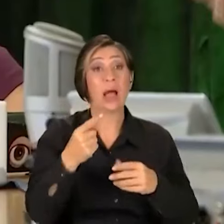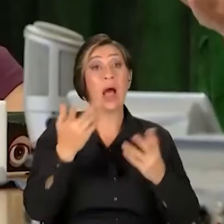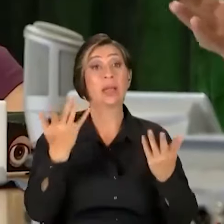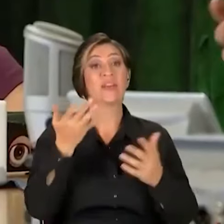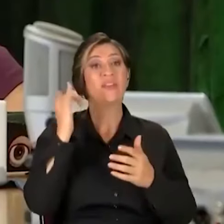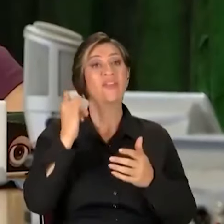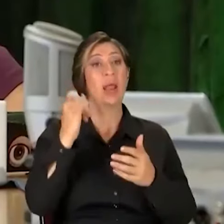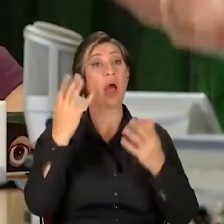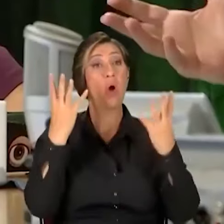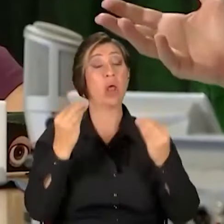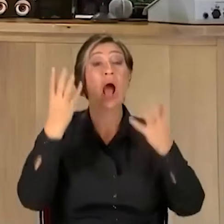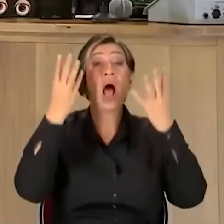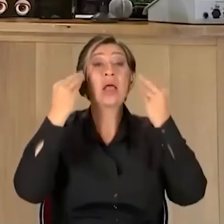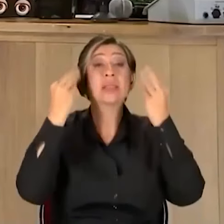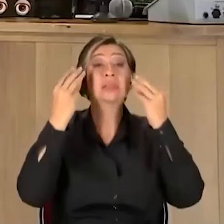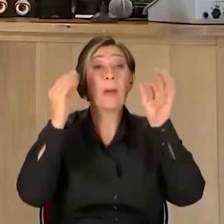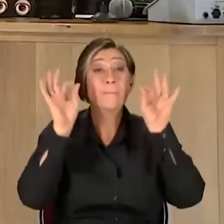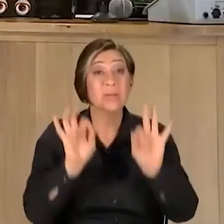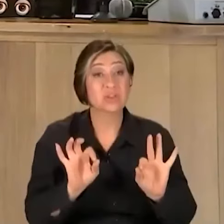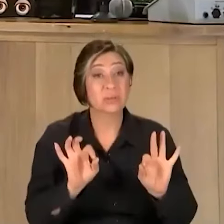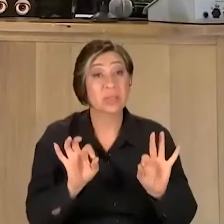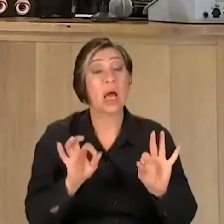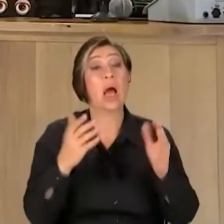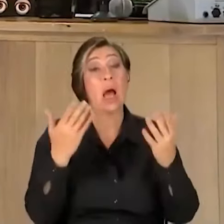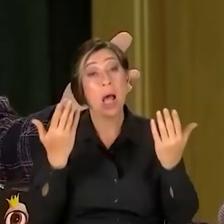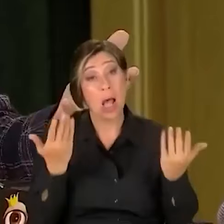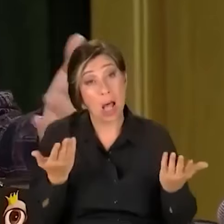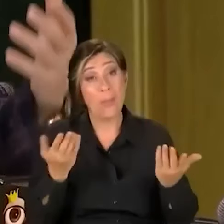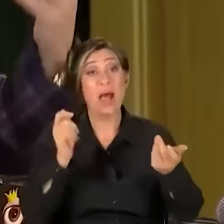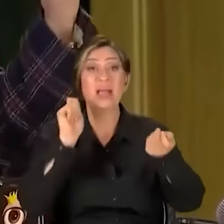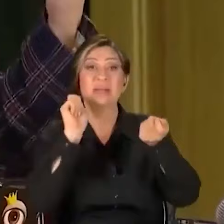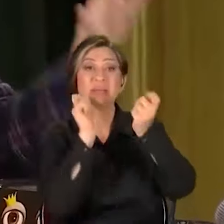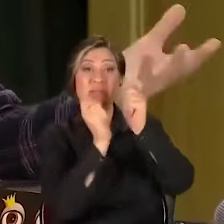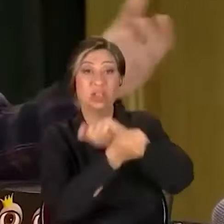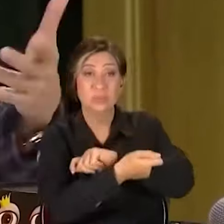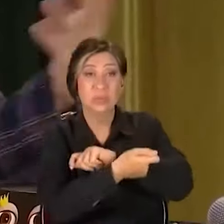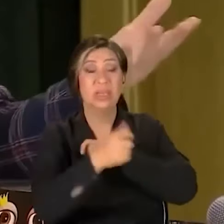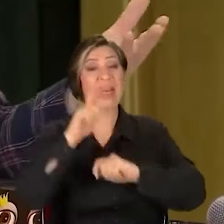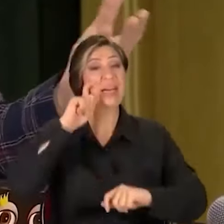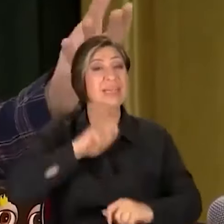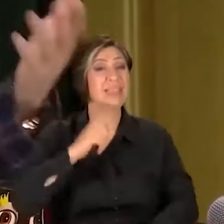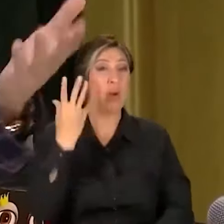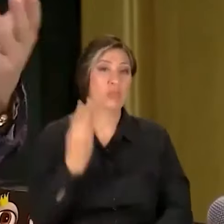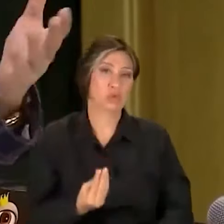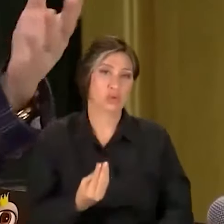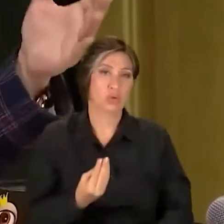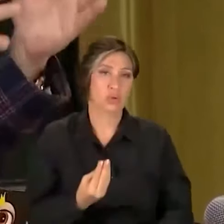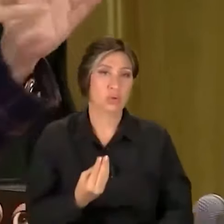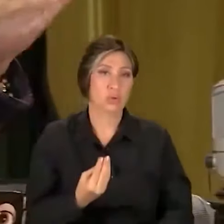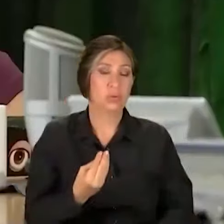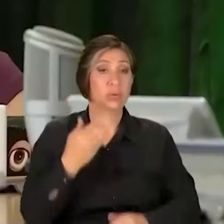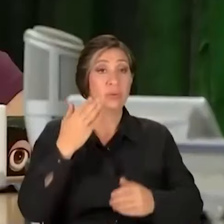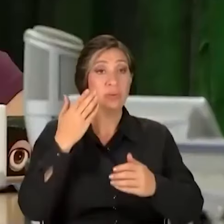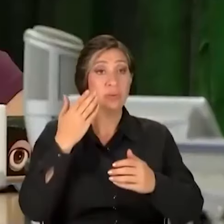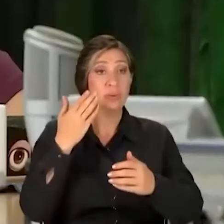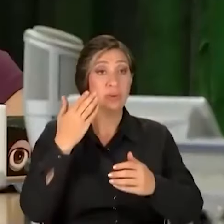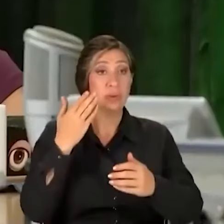artık fena halde anlaşılmaya başlamıştır ama dejenere olmuştur ve rezil olmuştur. Yani aslında